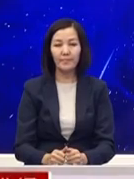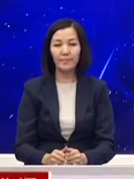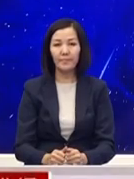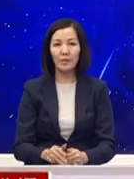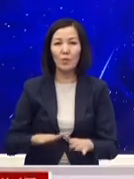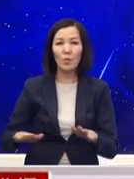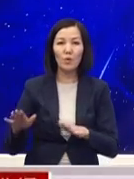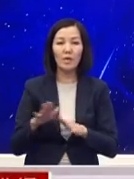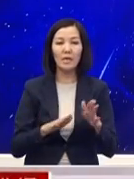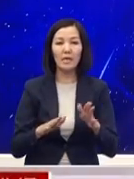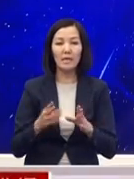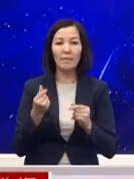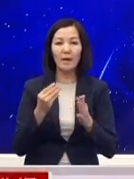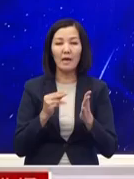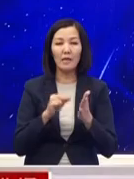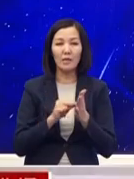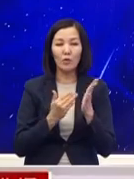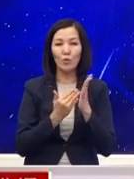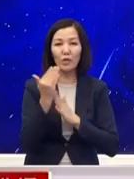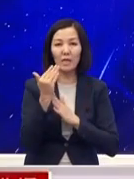Өңірлердегі көтерме дистрибьюторларда